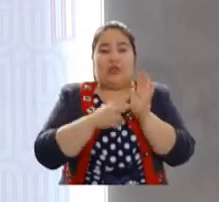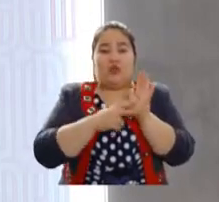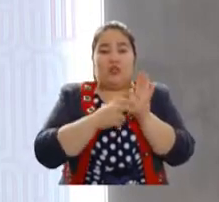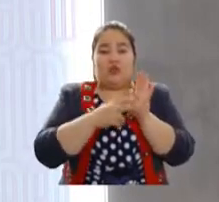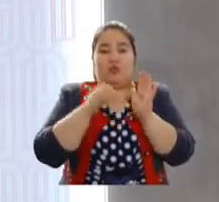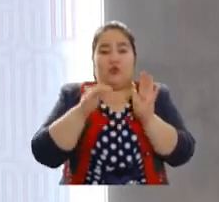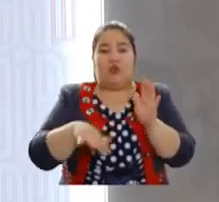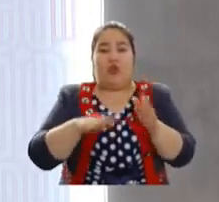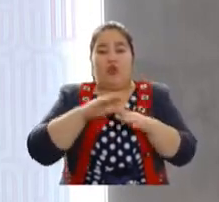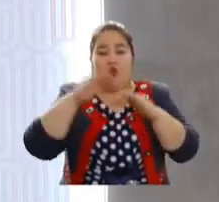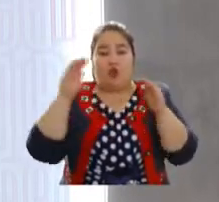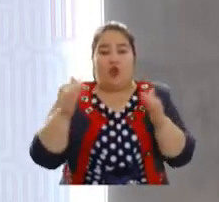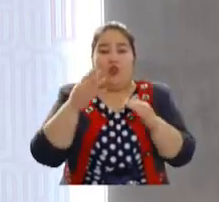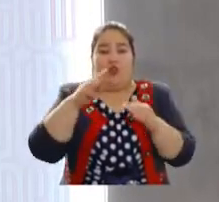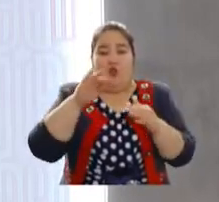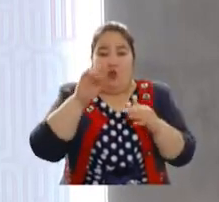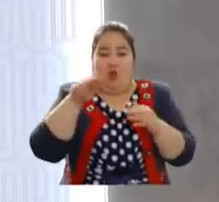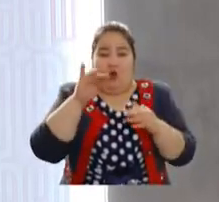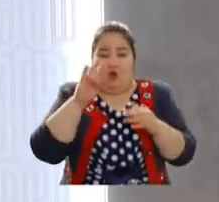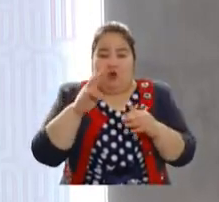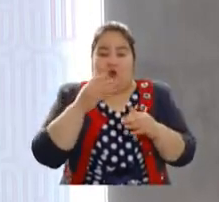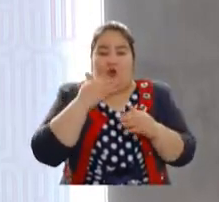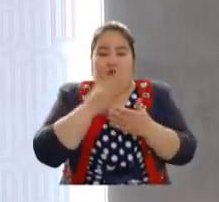6,408,000 tonnadan ortiq don,